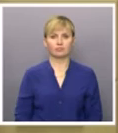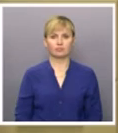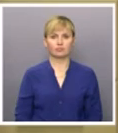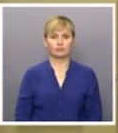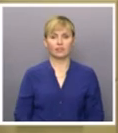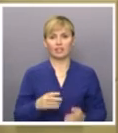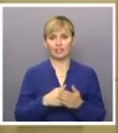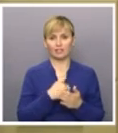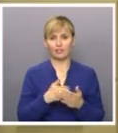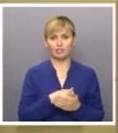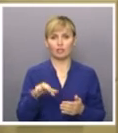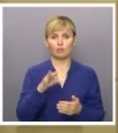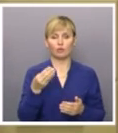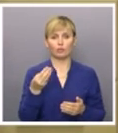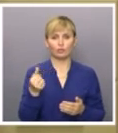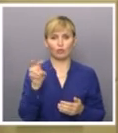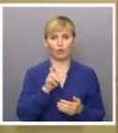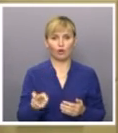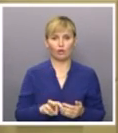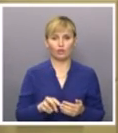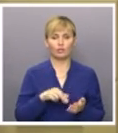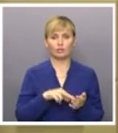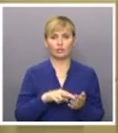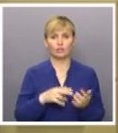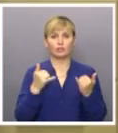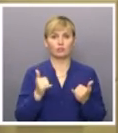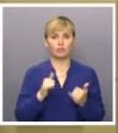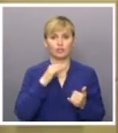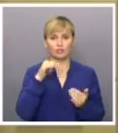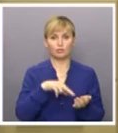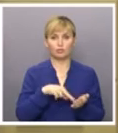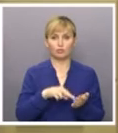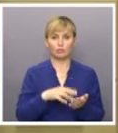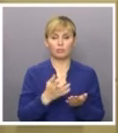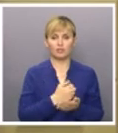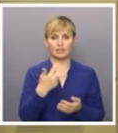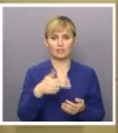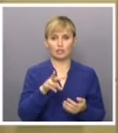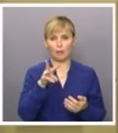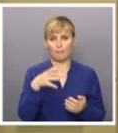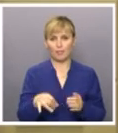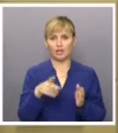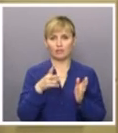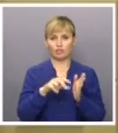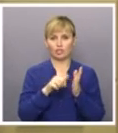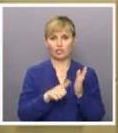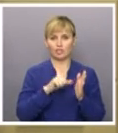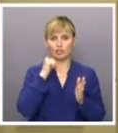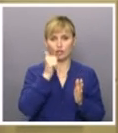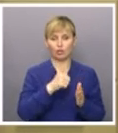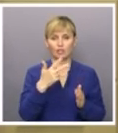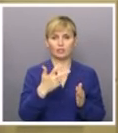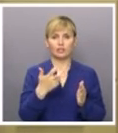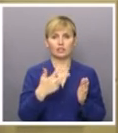К новостям валютного рынка. Средневзвешенный курс доллара на дневной сессии казахстанской фондовой биржи 30 мая 2016 года составил